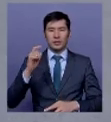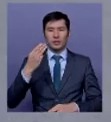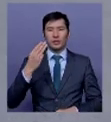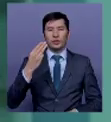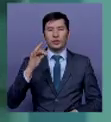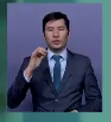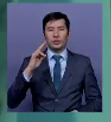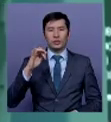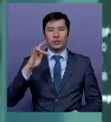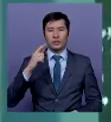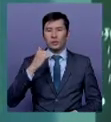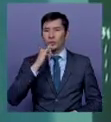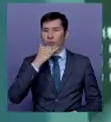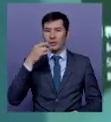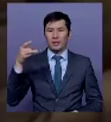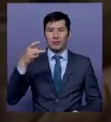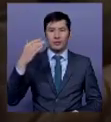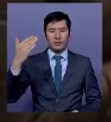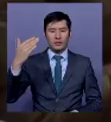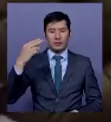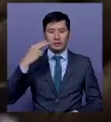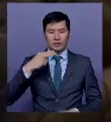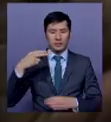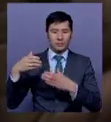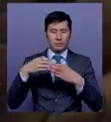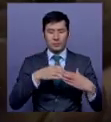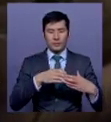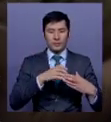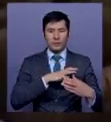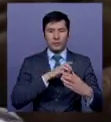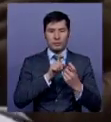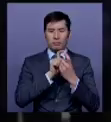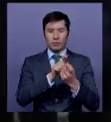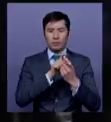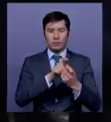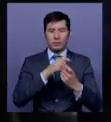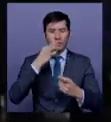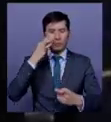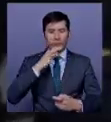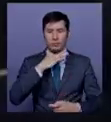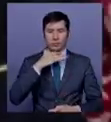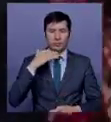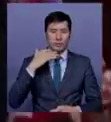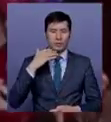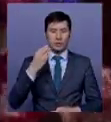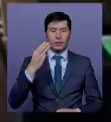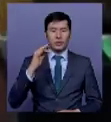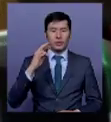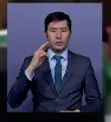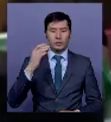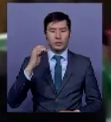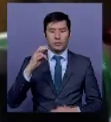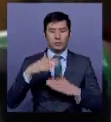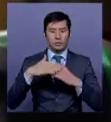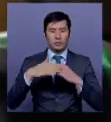аталған өлкедегі медициналық мекемелердің үздік мамандары. Қатерлі індетпен күрес кезінде мол тәжірибе жинаған. Шыңжаңда коронавируспен